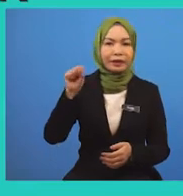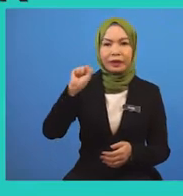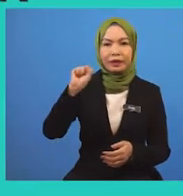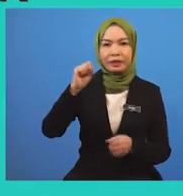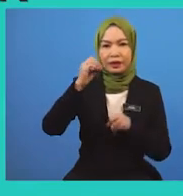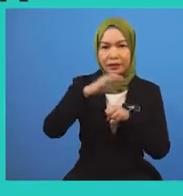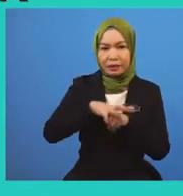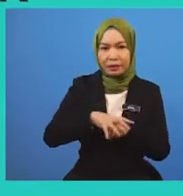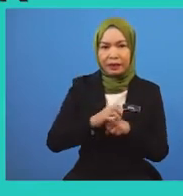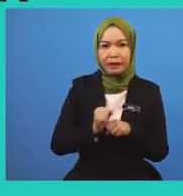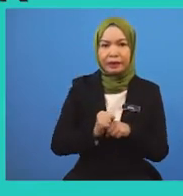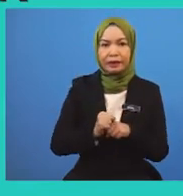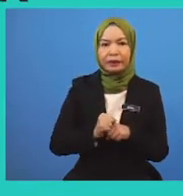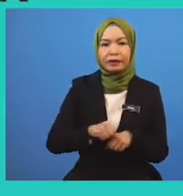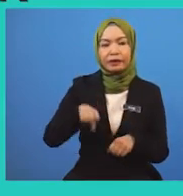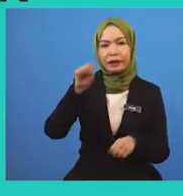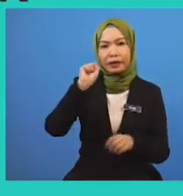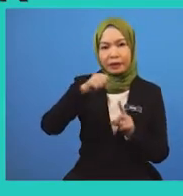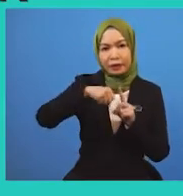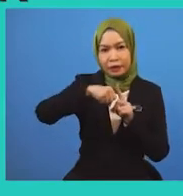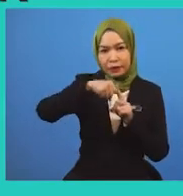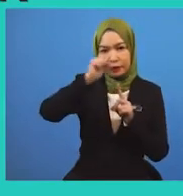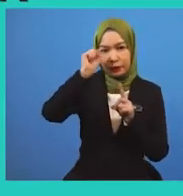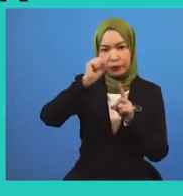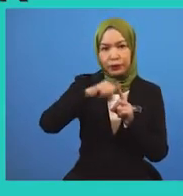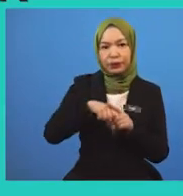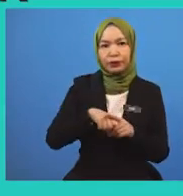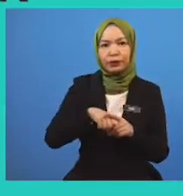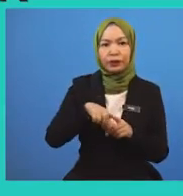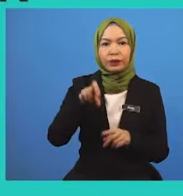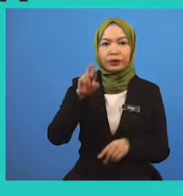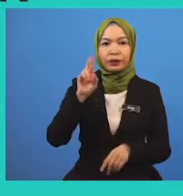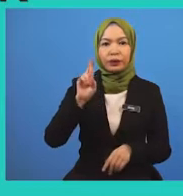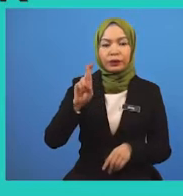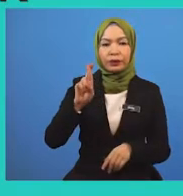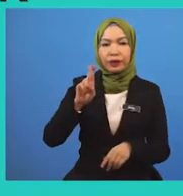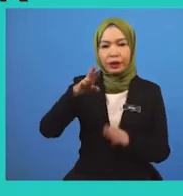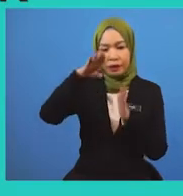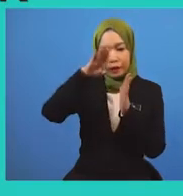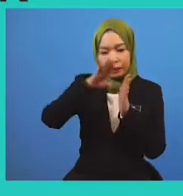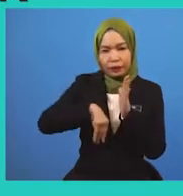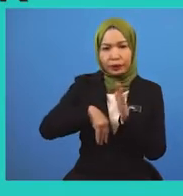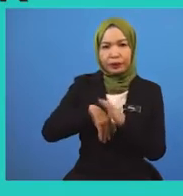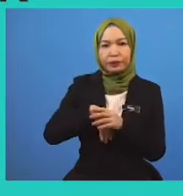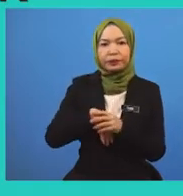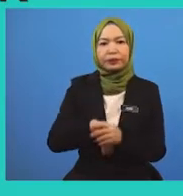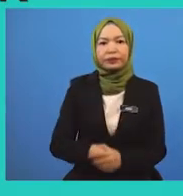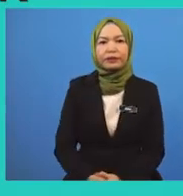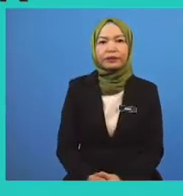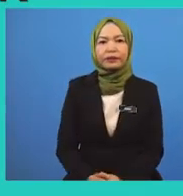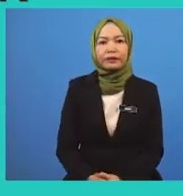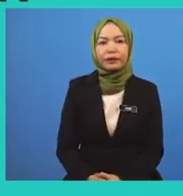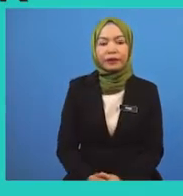ialah serap, SU ialah suhu, RUN ialah menurun. HASESURUN